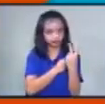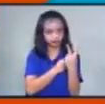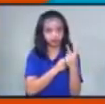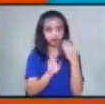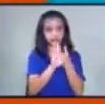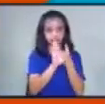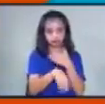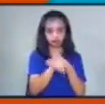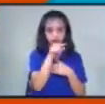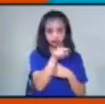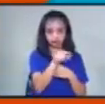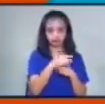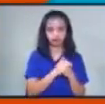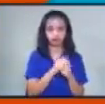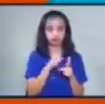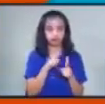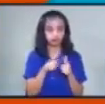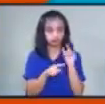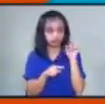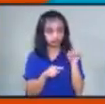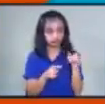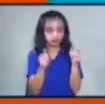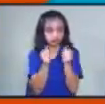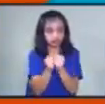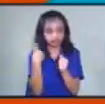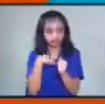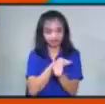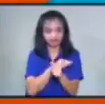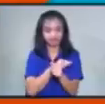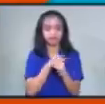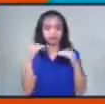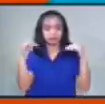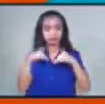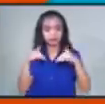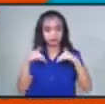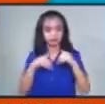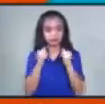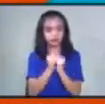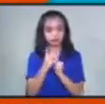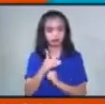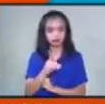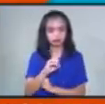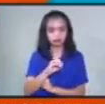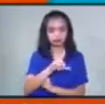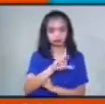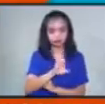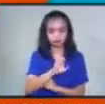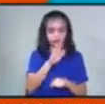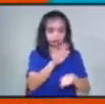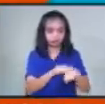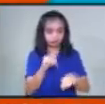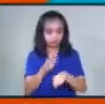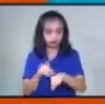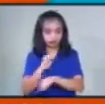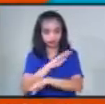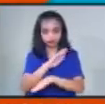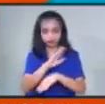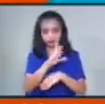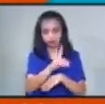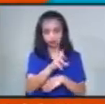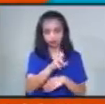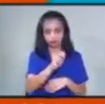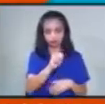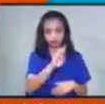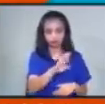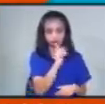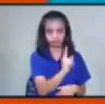Babalik dyan. At kayo po, kasama kami, makipag-meeting ho kayo sa Dole. Ipatatawag din daw po yung DNR, patay kang